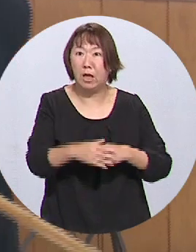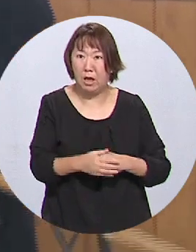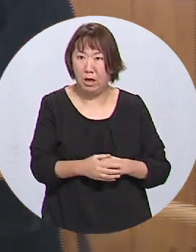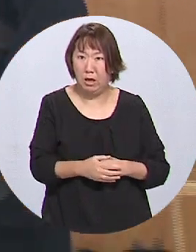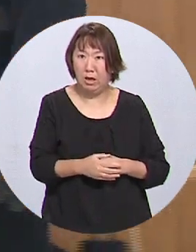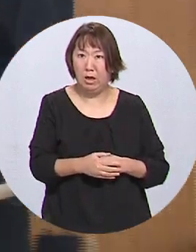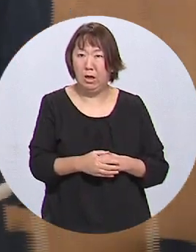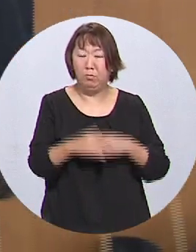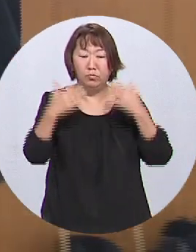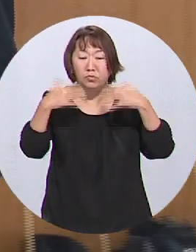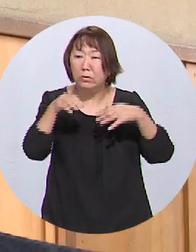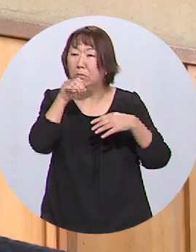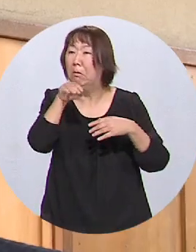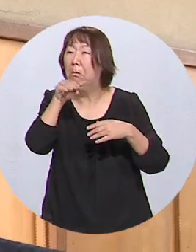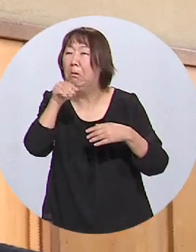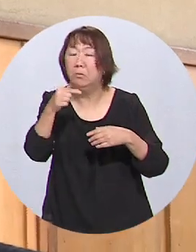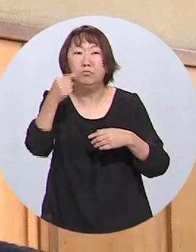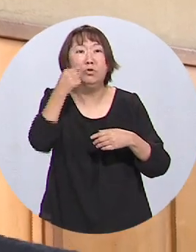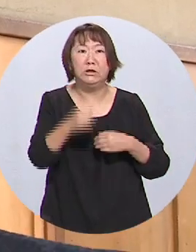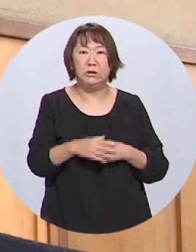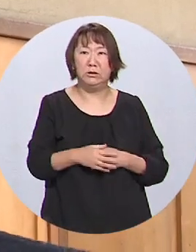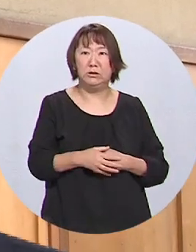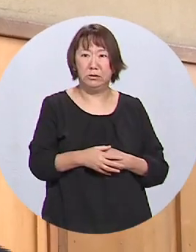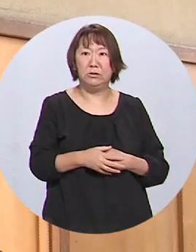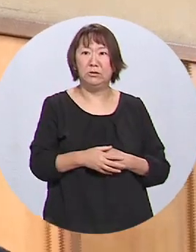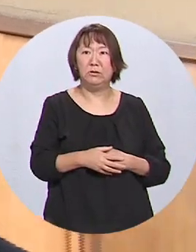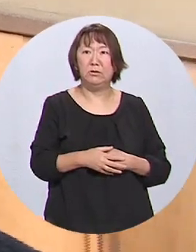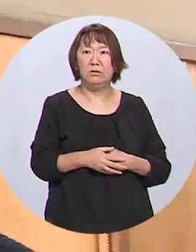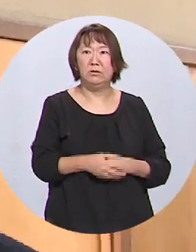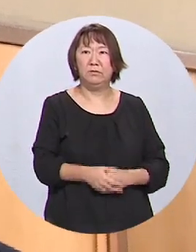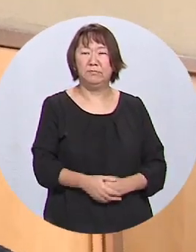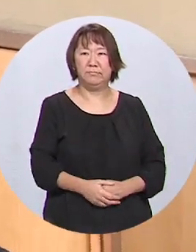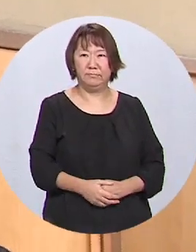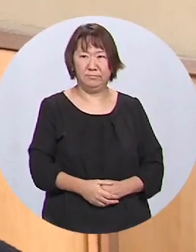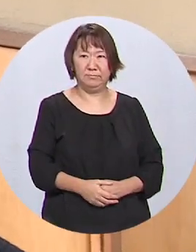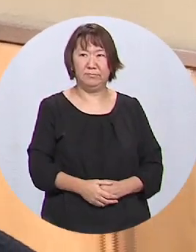。 いやすごいな。